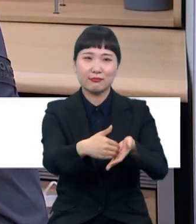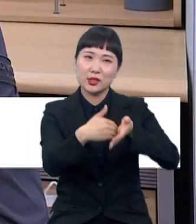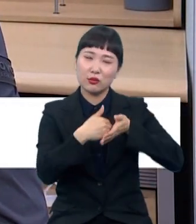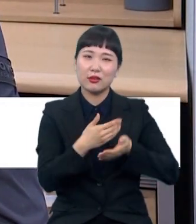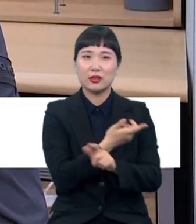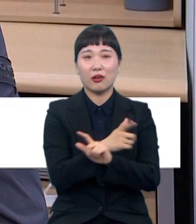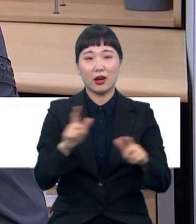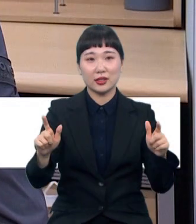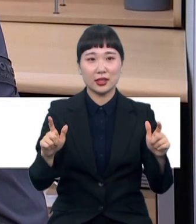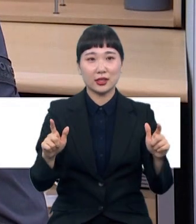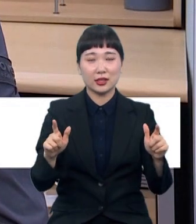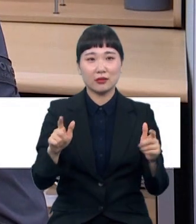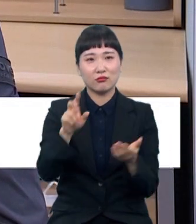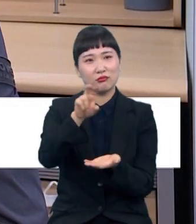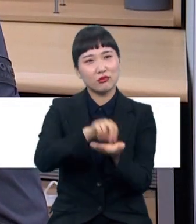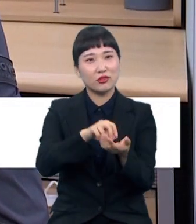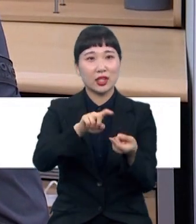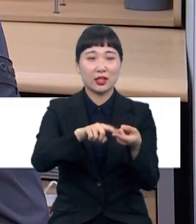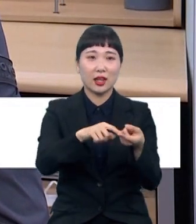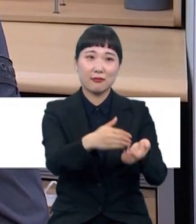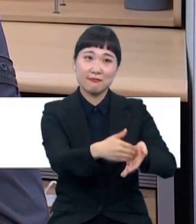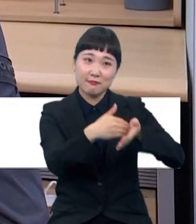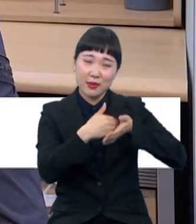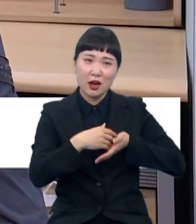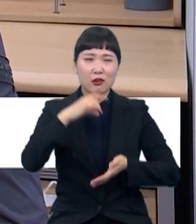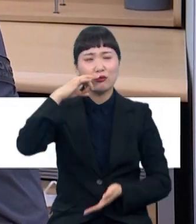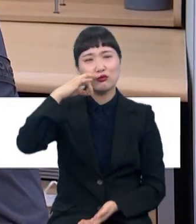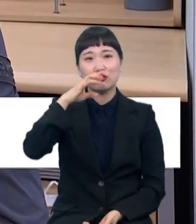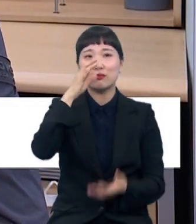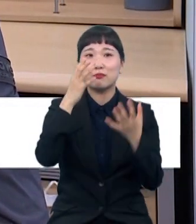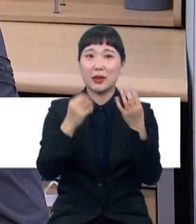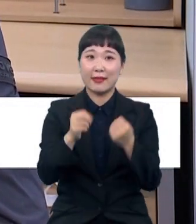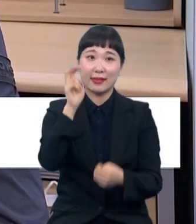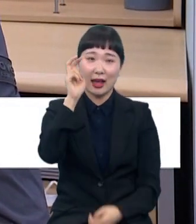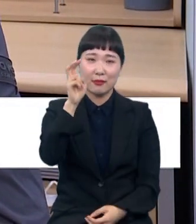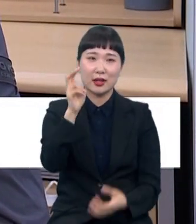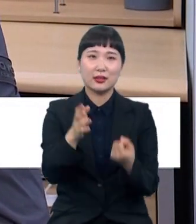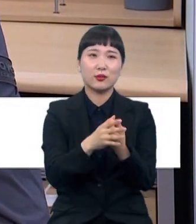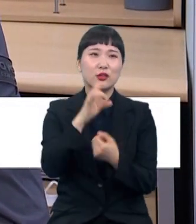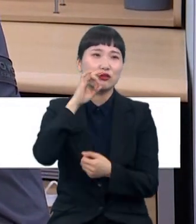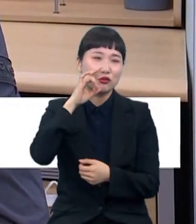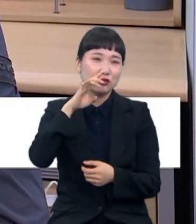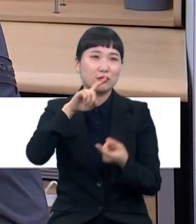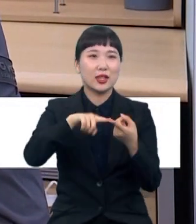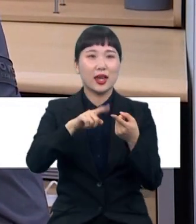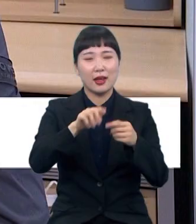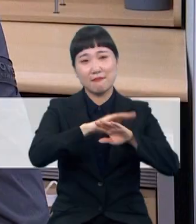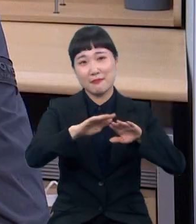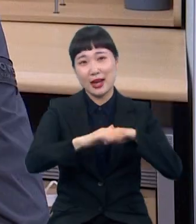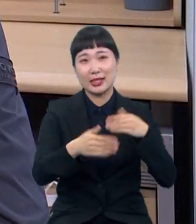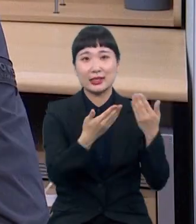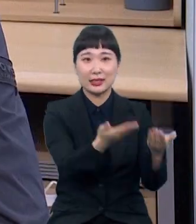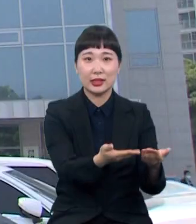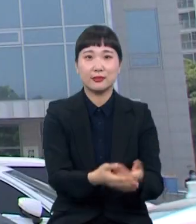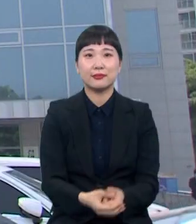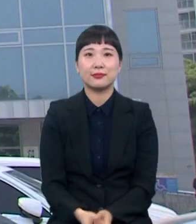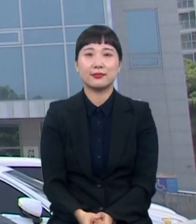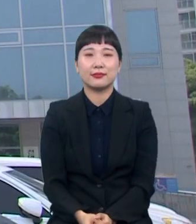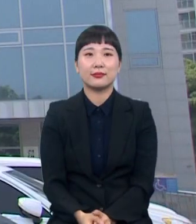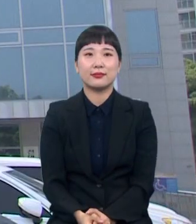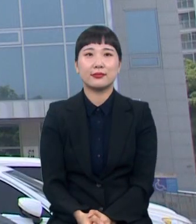그런 대책에 대해서 이제 궁금증이 많으실 건데 그런 거에 대한 그런 궁금증을 이제 기본적으로 해소를 해드리고.